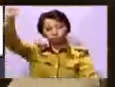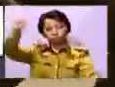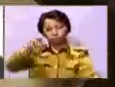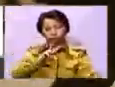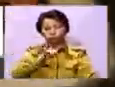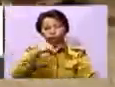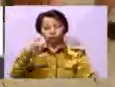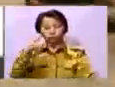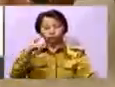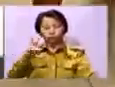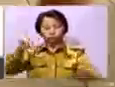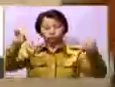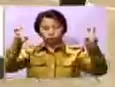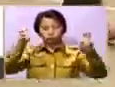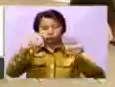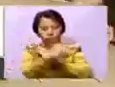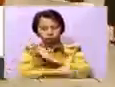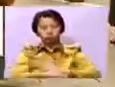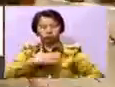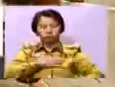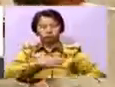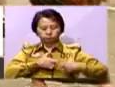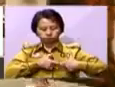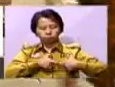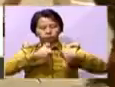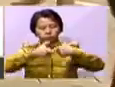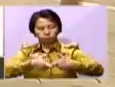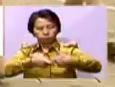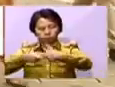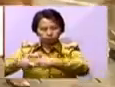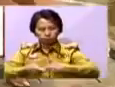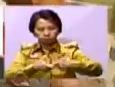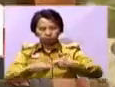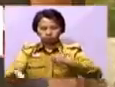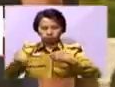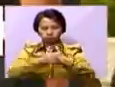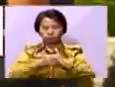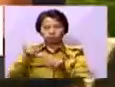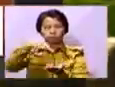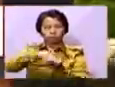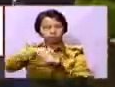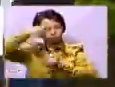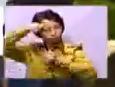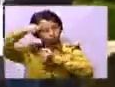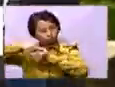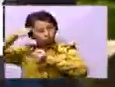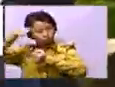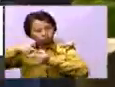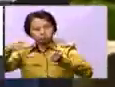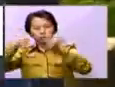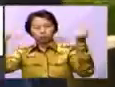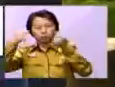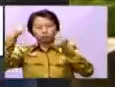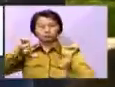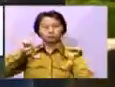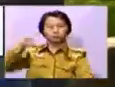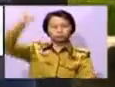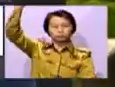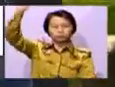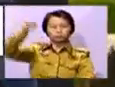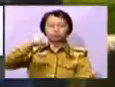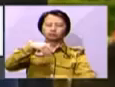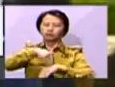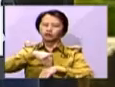2017 bertemakan Negaraku Sehati Sejiwa mengembalikan semula nostalgia sambutan kemerdekaan